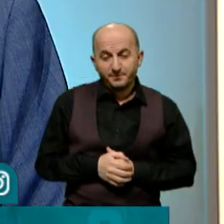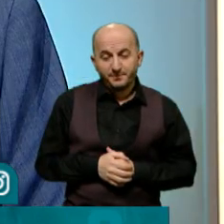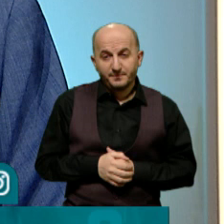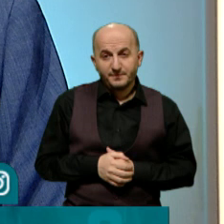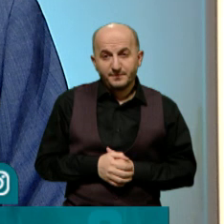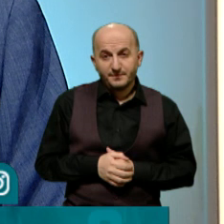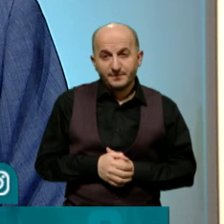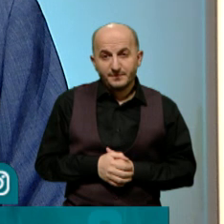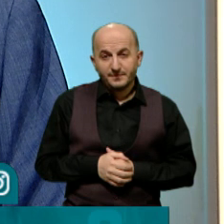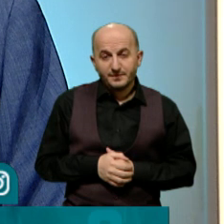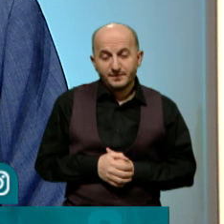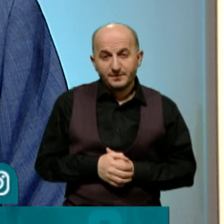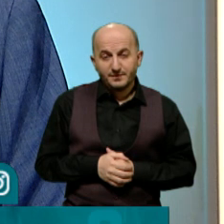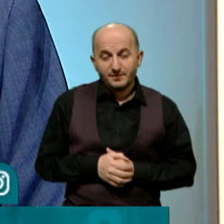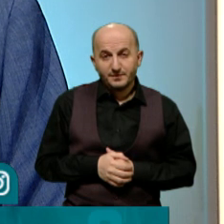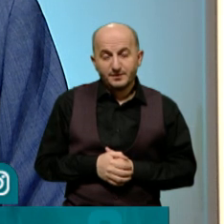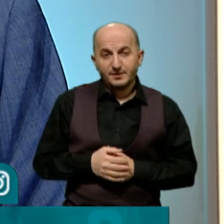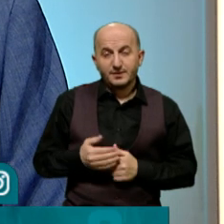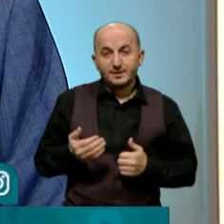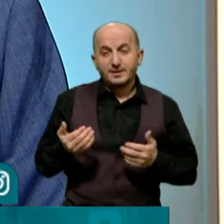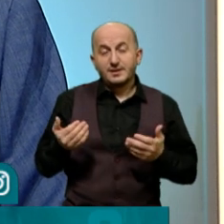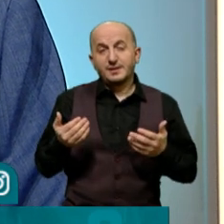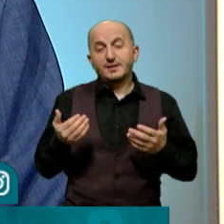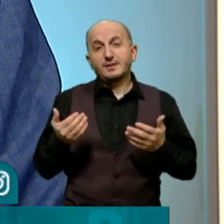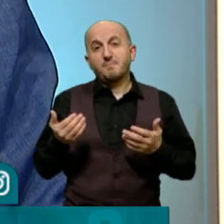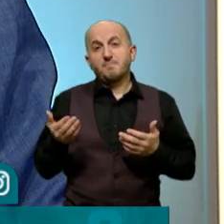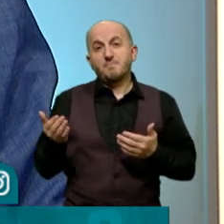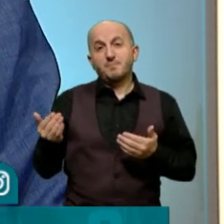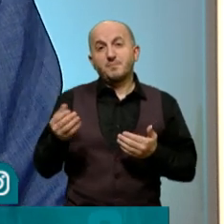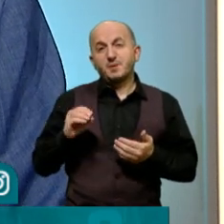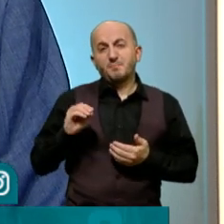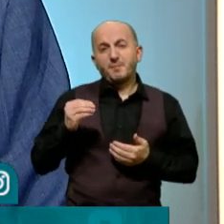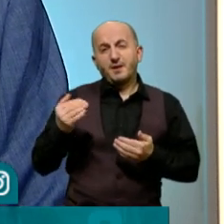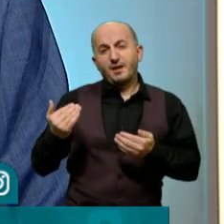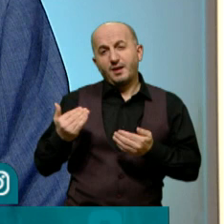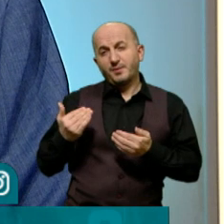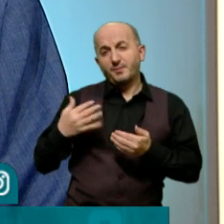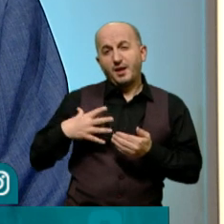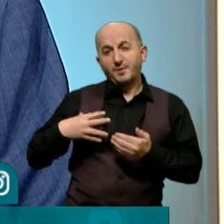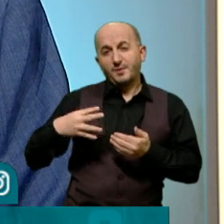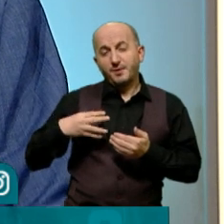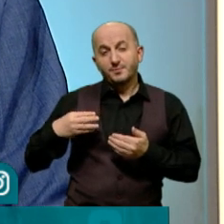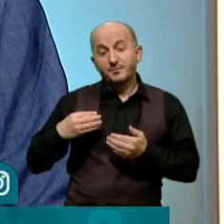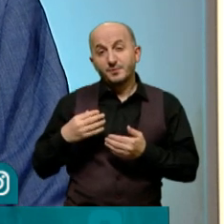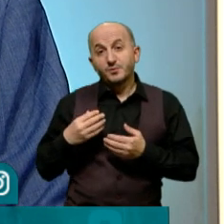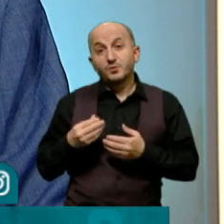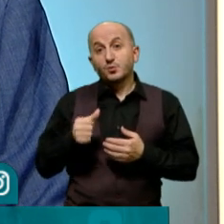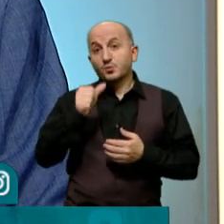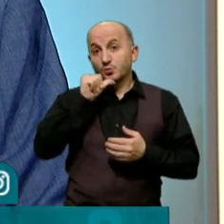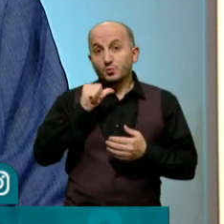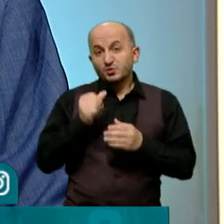bir başkasını emzirmesiyle süt gelmesi mümkün mü acaba teknik olarak? Yani o tabii teknik bir konu ama biz şunu